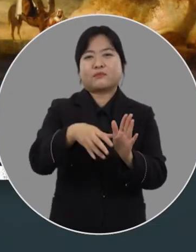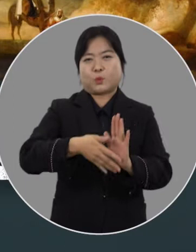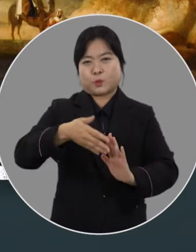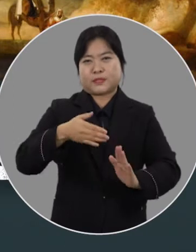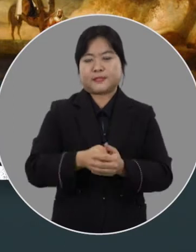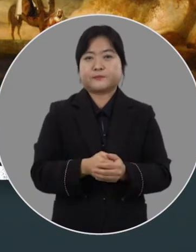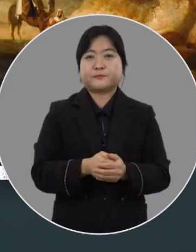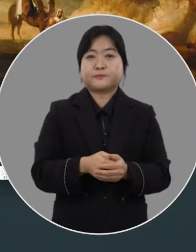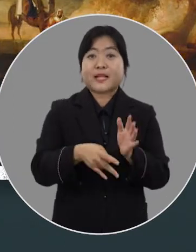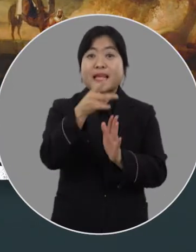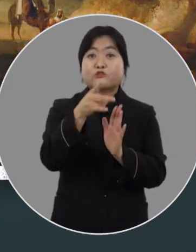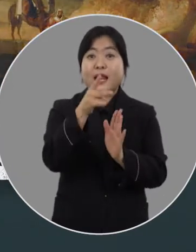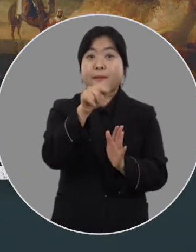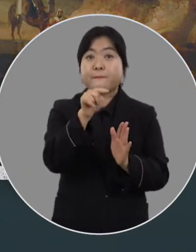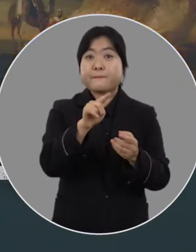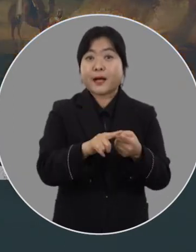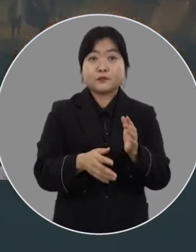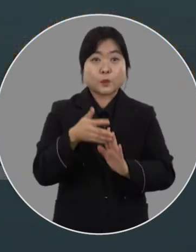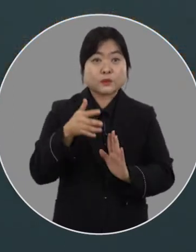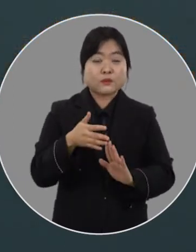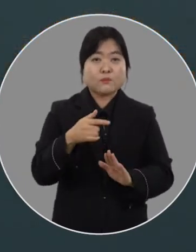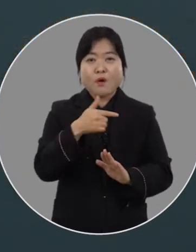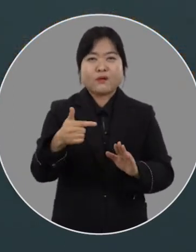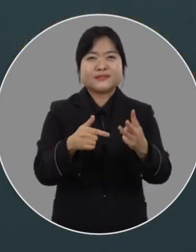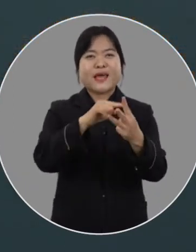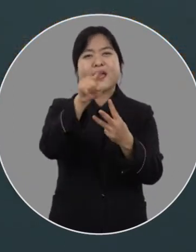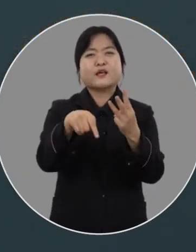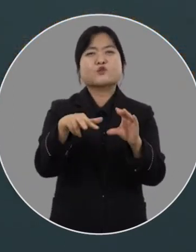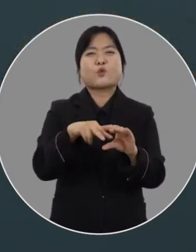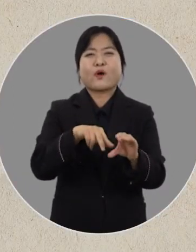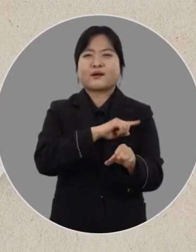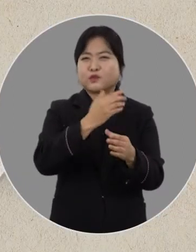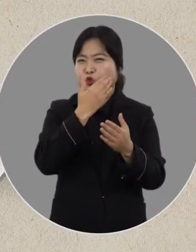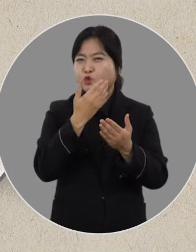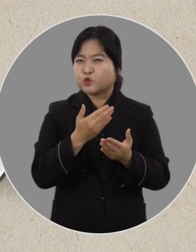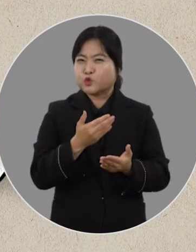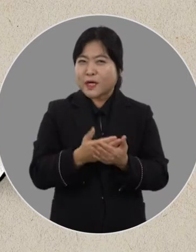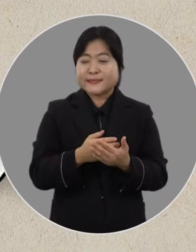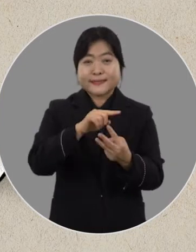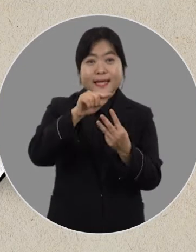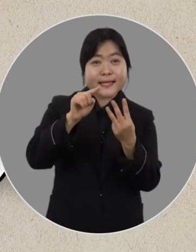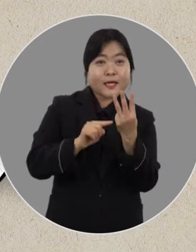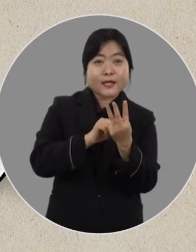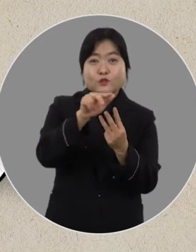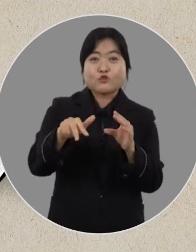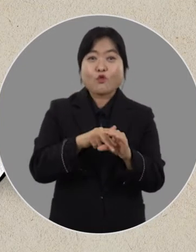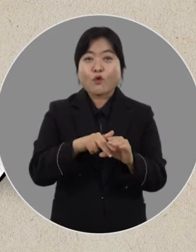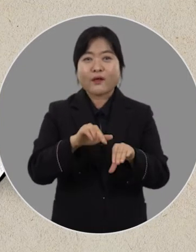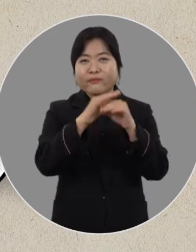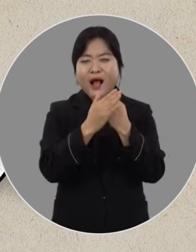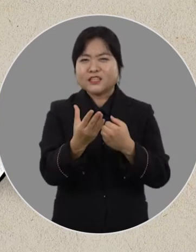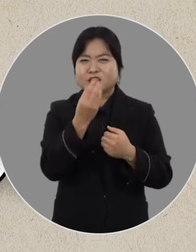도시였습니다. 이 예루살렘이라고 하는 도시는 무려 세 종교의 가장 중요한 세계 종교들의 모두